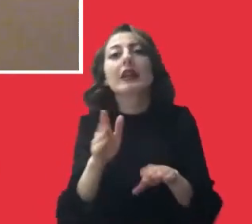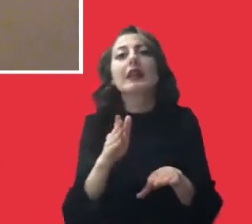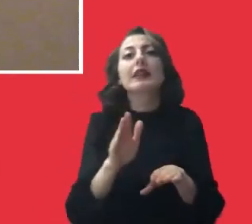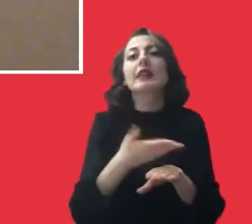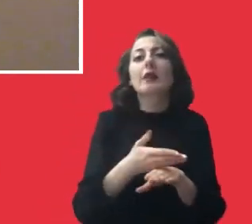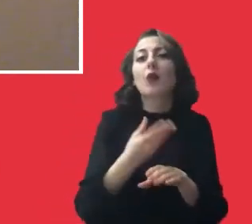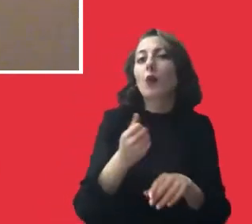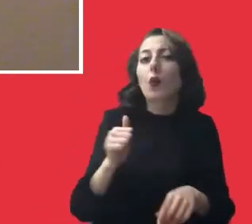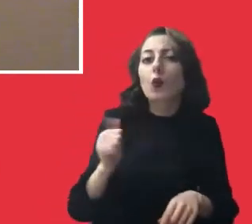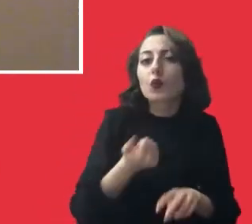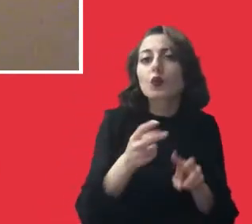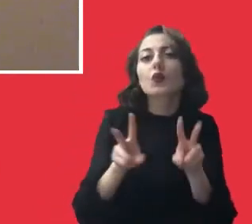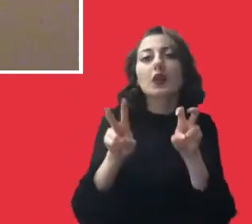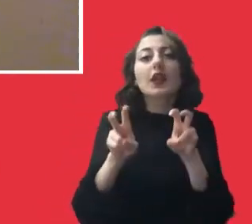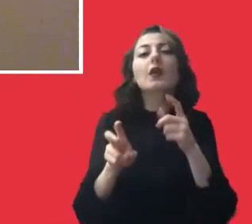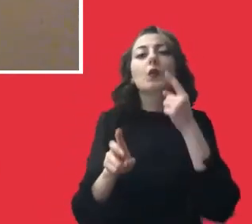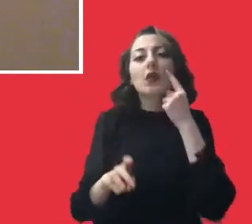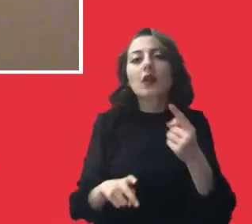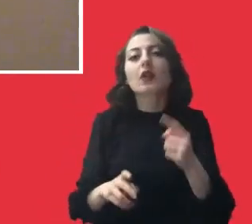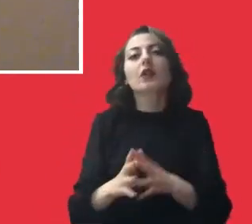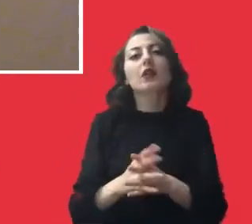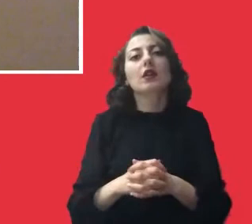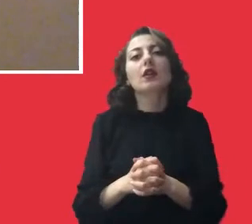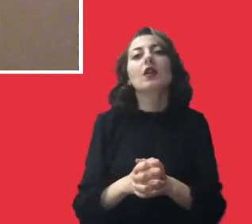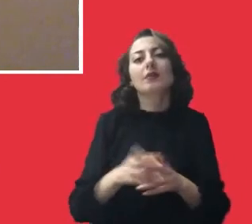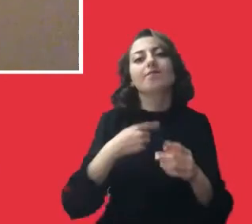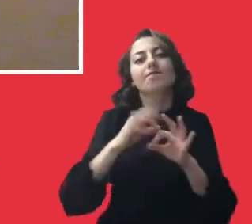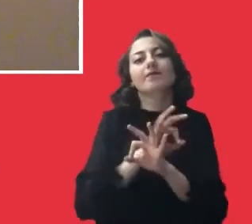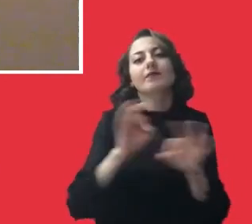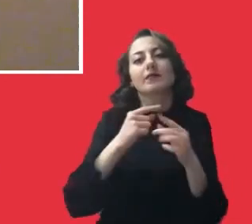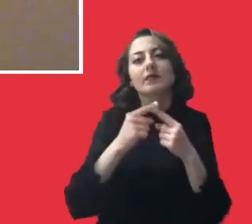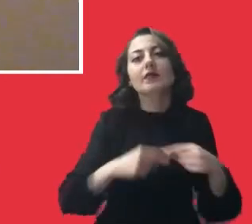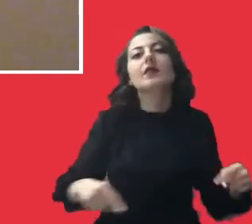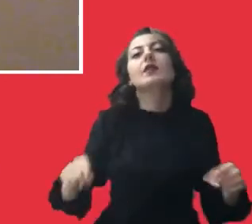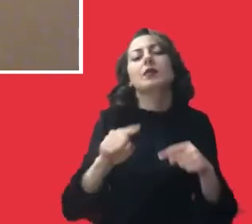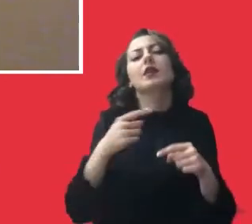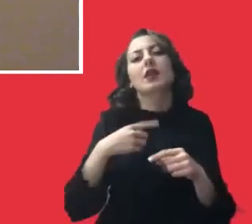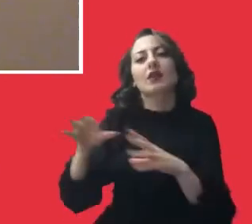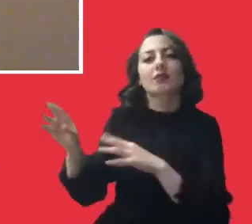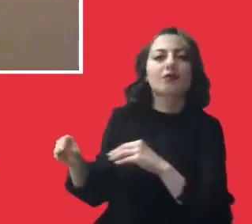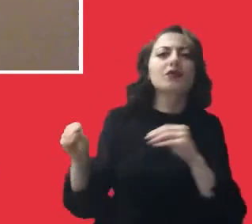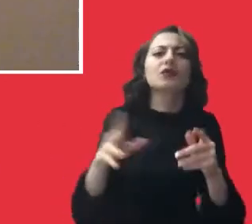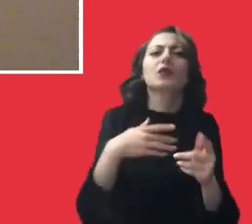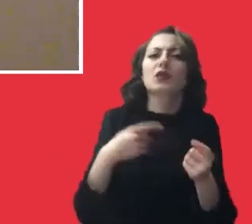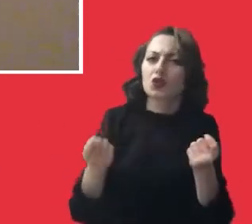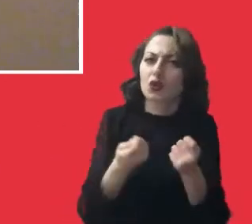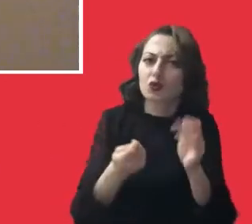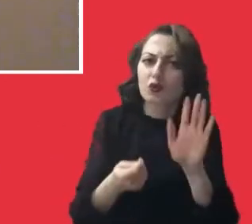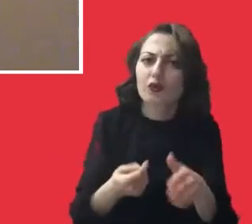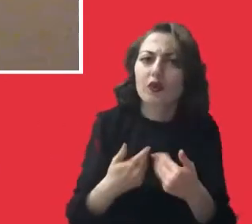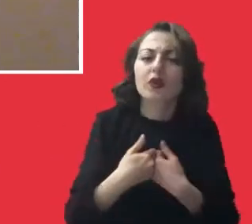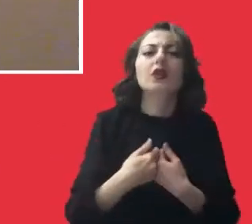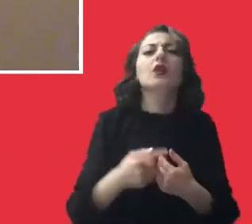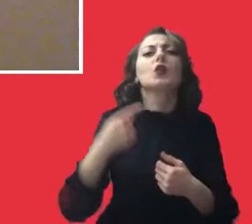konu approach towards olduğuyla ilgili. volunteerism and why this Biz topic de is aslında Yuva important. Derneği olarak da As göçmenlerle de Yuva çalışıyoruz. Bu Association, we are Suriyeli also working with göçmenler